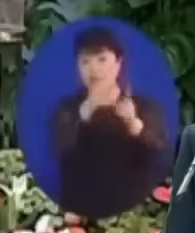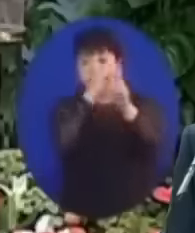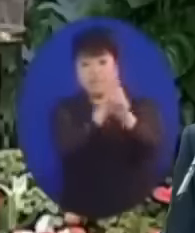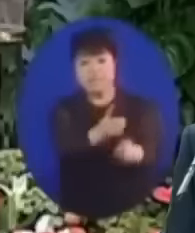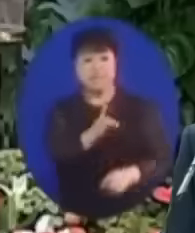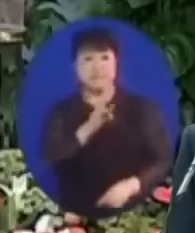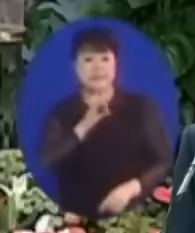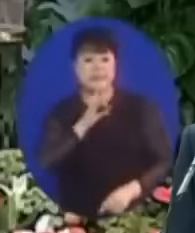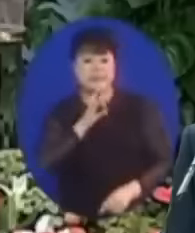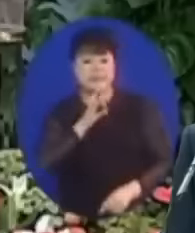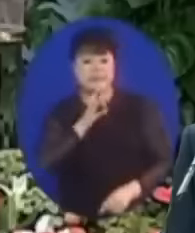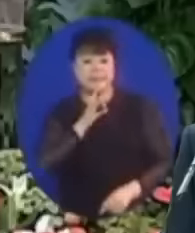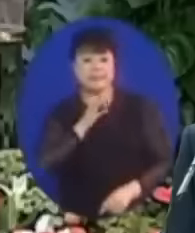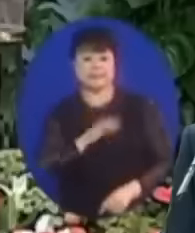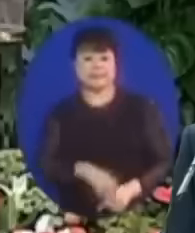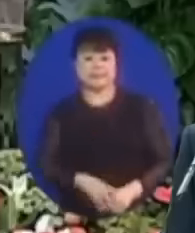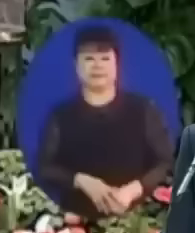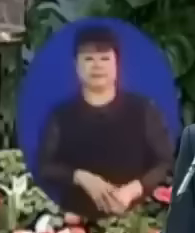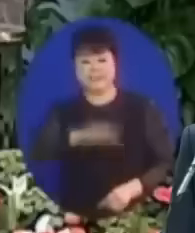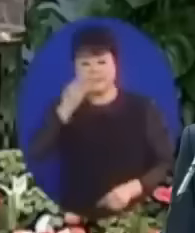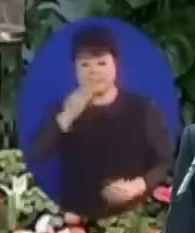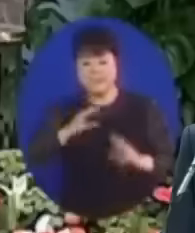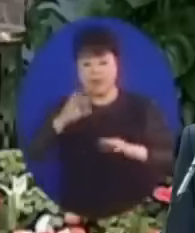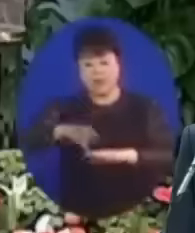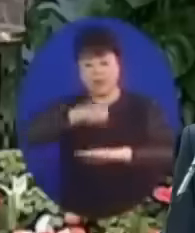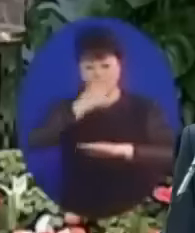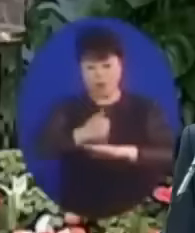이겨야만 그는 이스라엘의